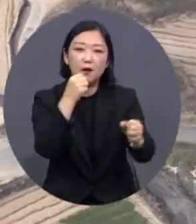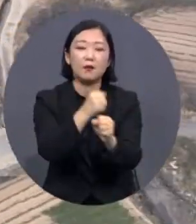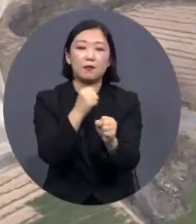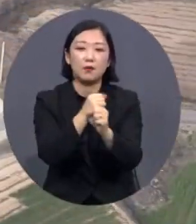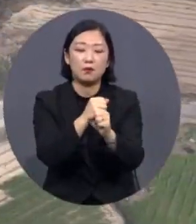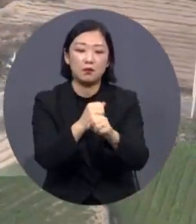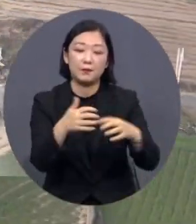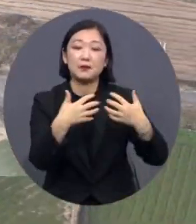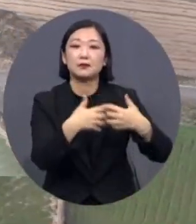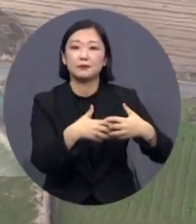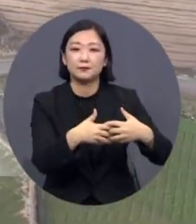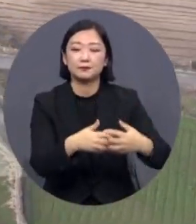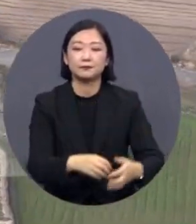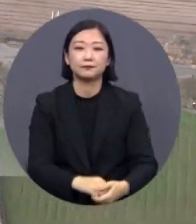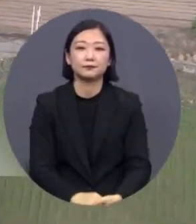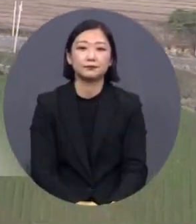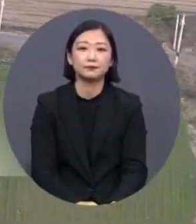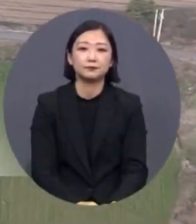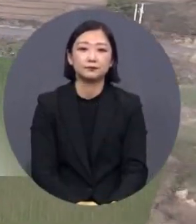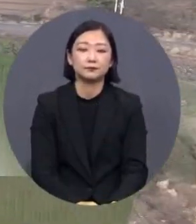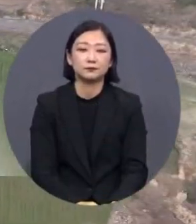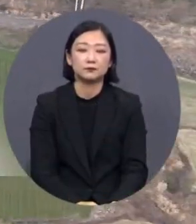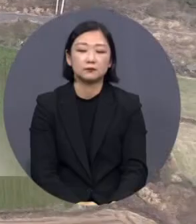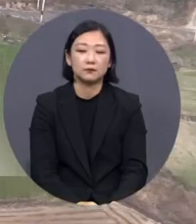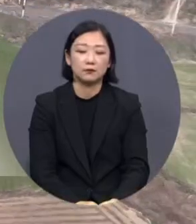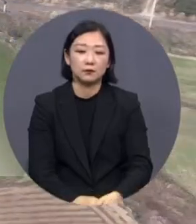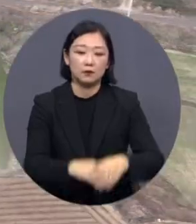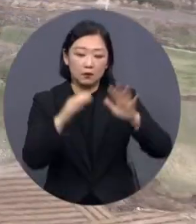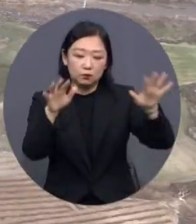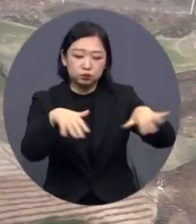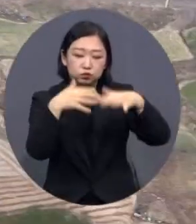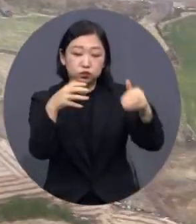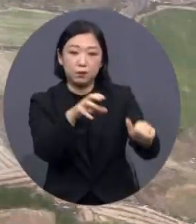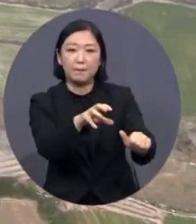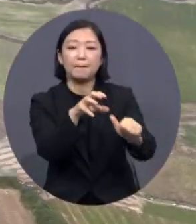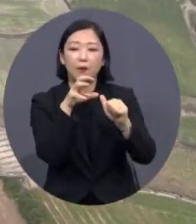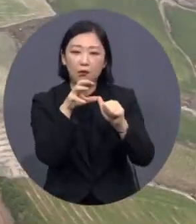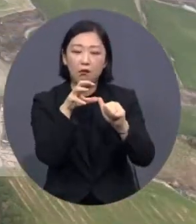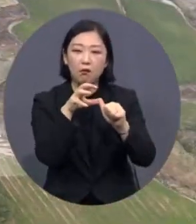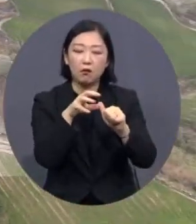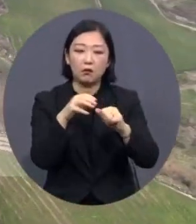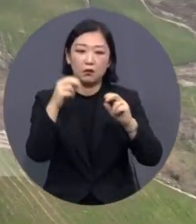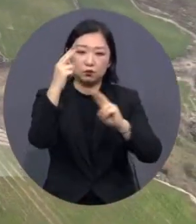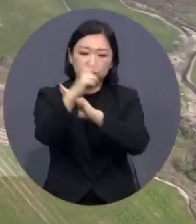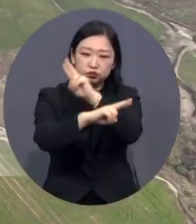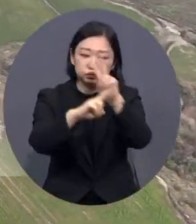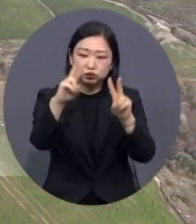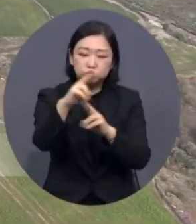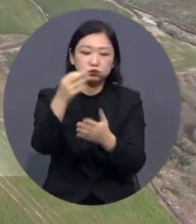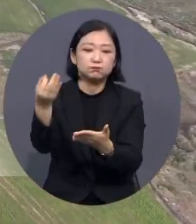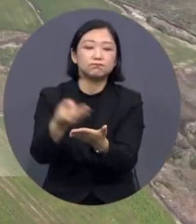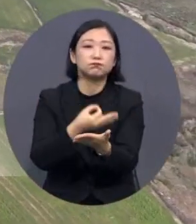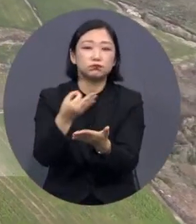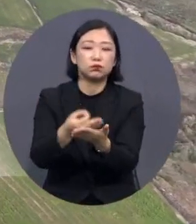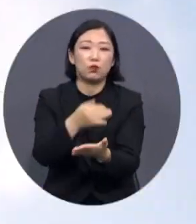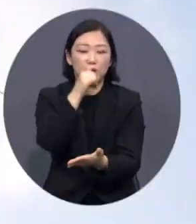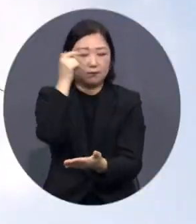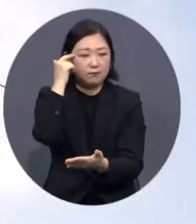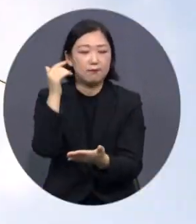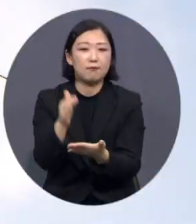풍력 발전기입니다 실세 없이 불어오는 바람을 이용하면 풍력발전으로 돈을 벌 수 있다고